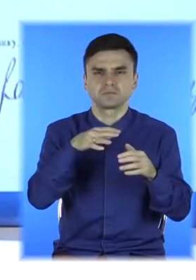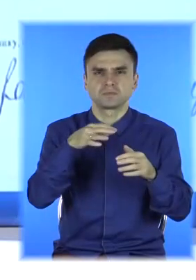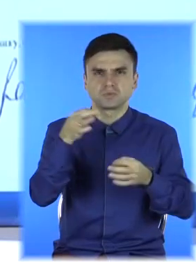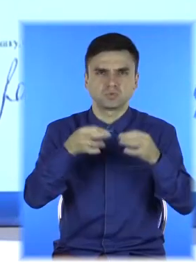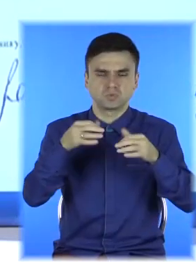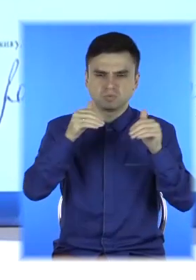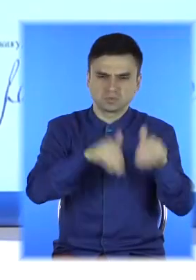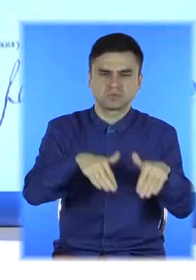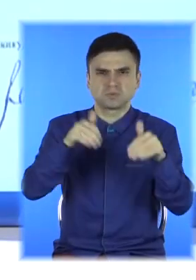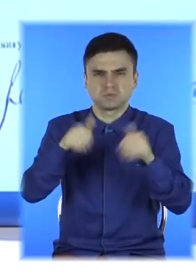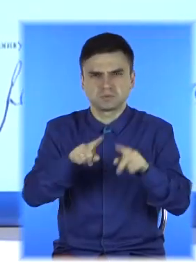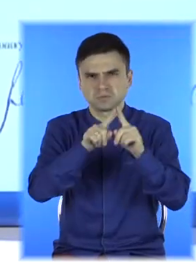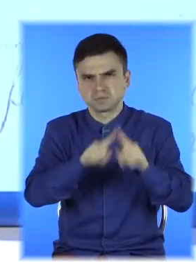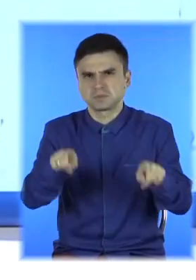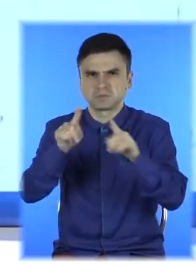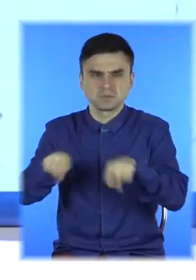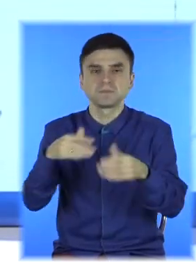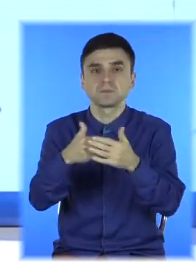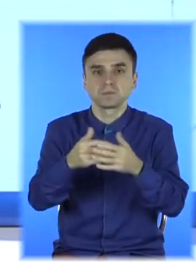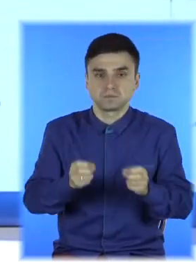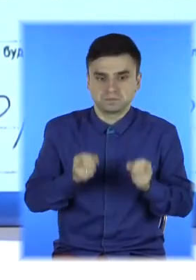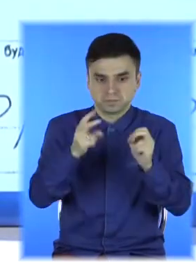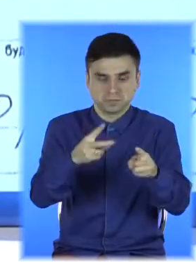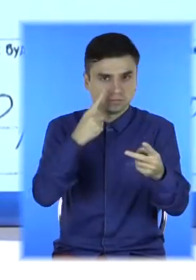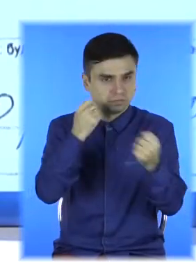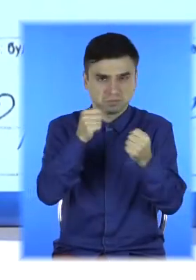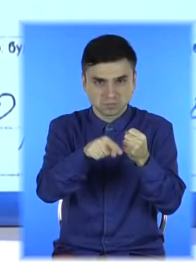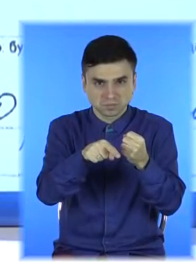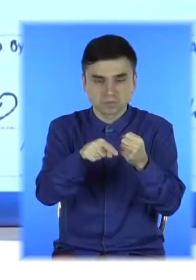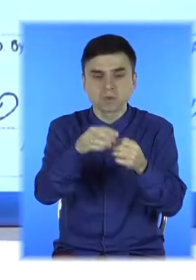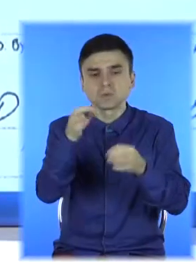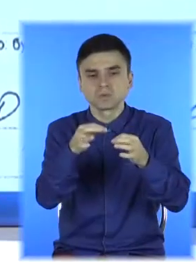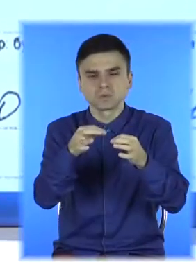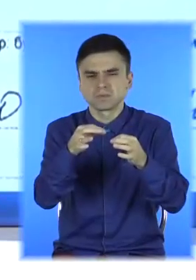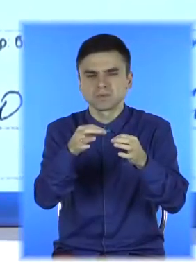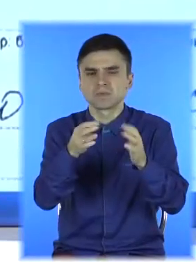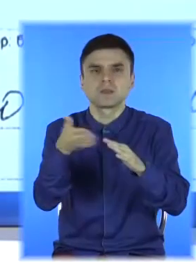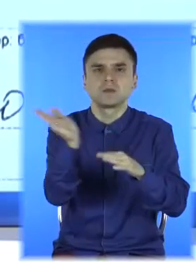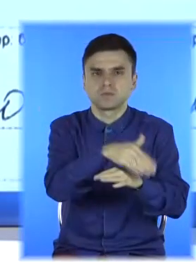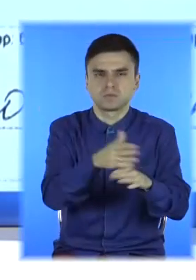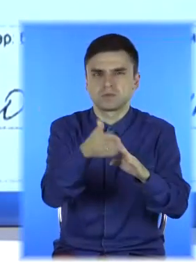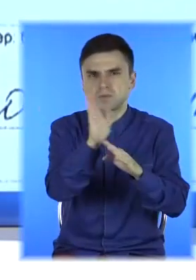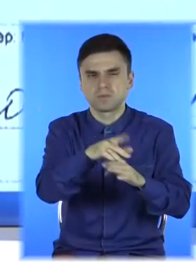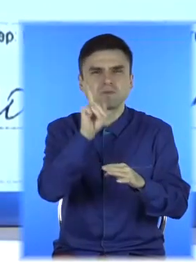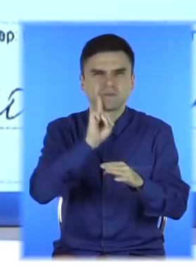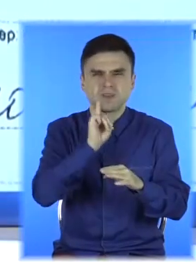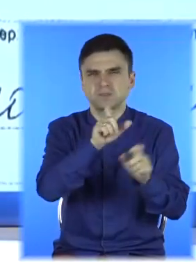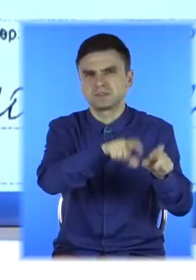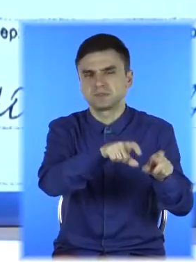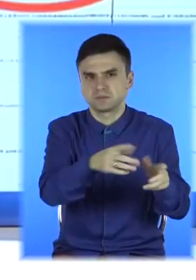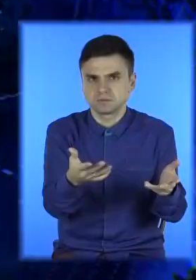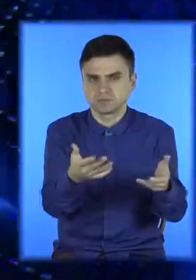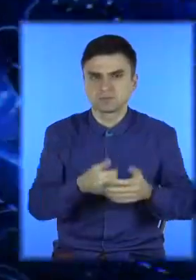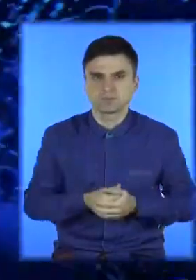2017 році Пустовіта звинувачували в порушеннях фінансового контролю. Тоді він вчасно не подав електронну